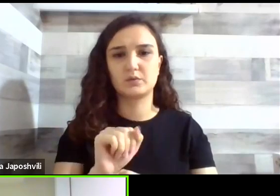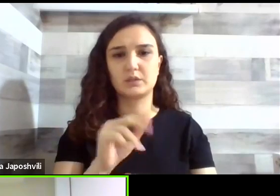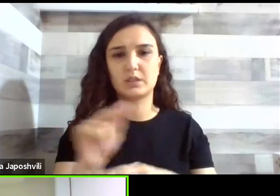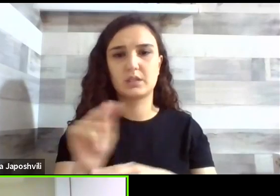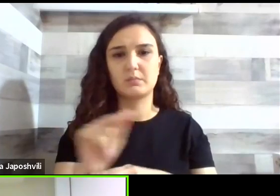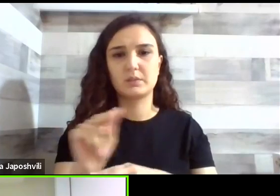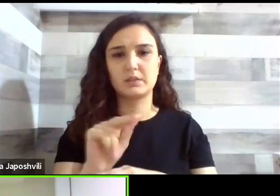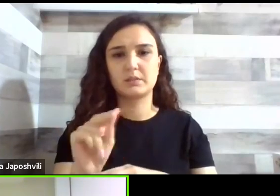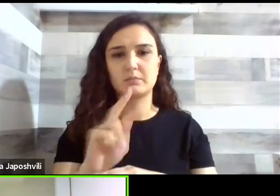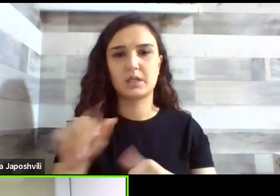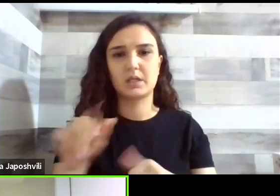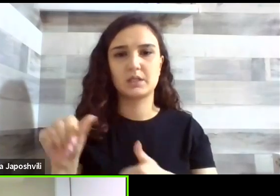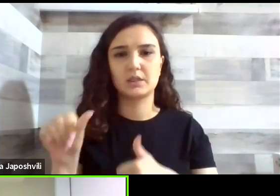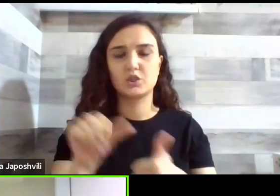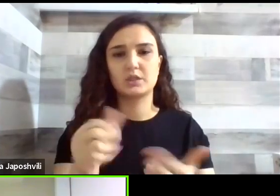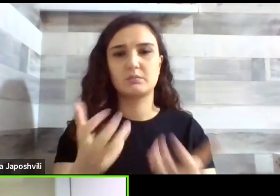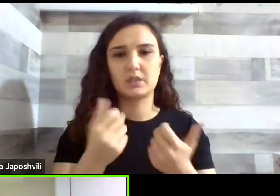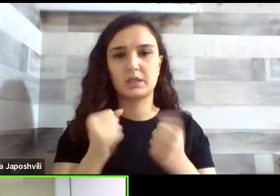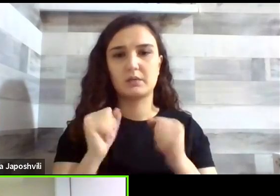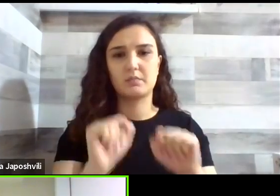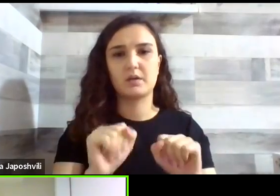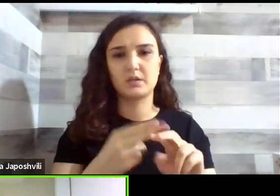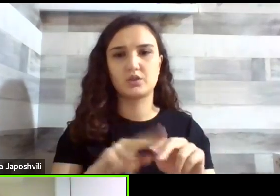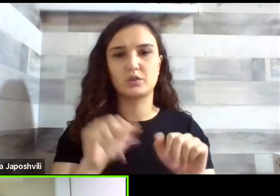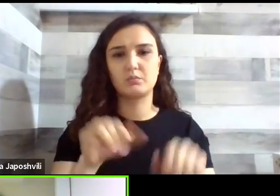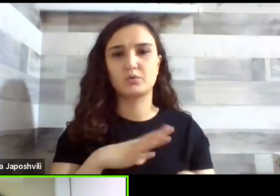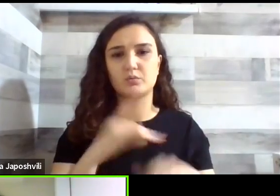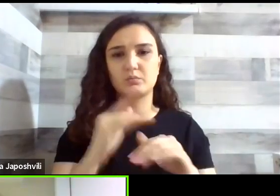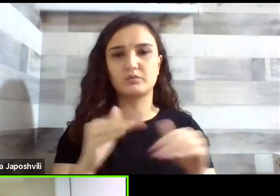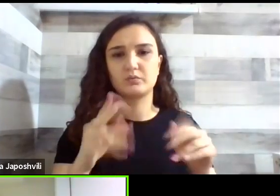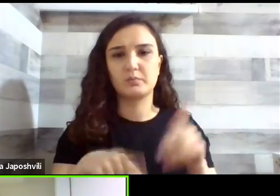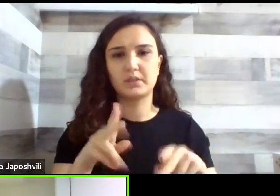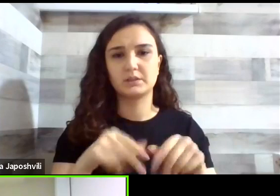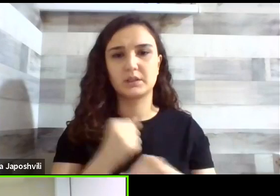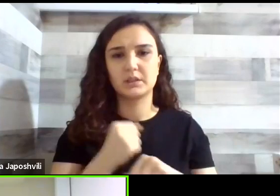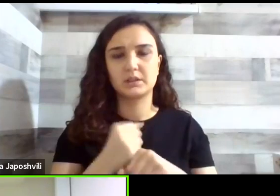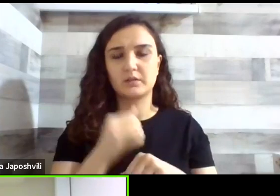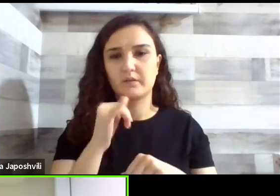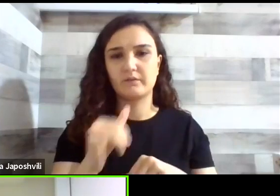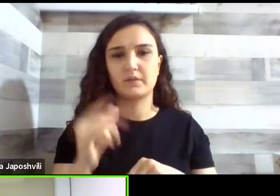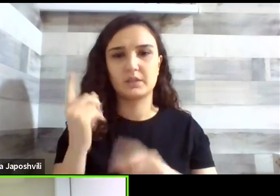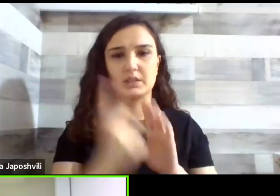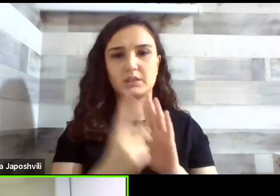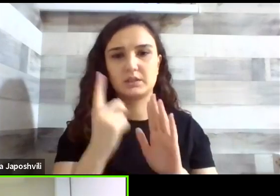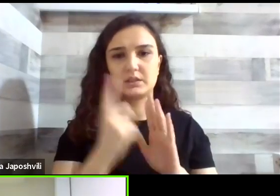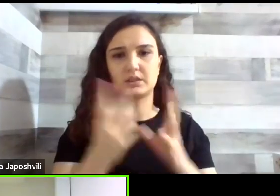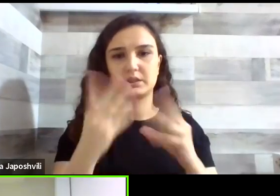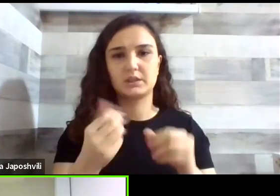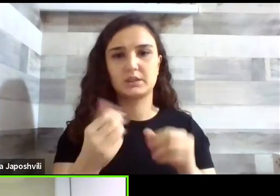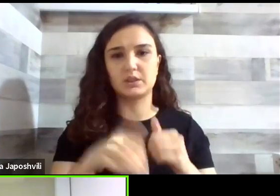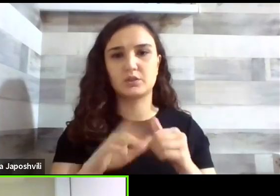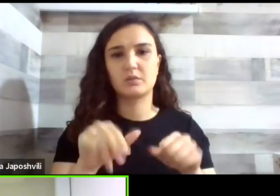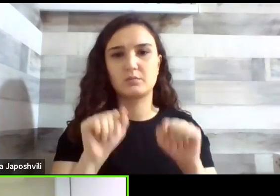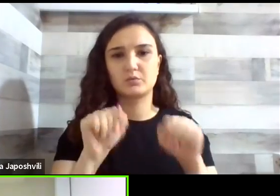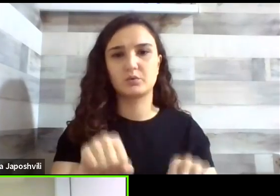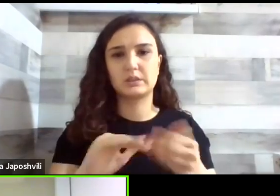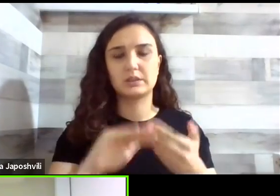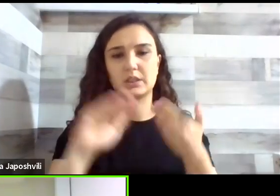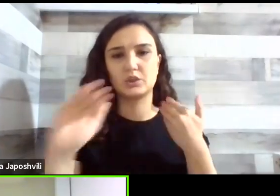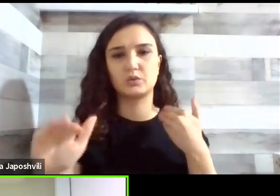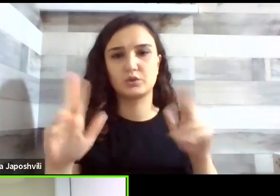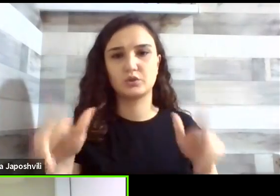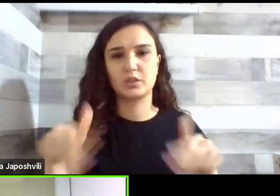და მხარდაჭერის მიღება. ეს შეიძლება იყოს, რომ ბავშვმა ოპერაცია გაიკეთა და ვეღარ მიდის მაგალითად დღის ცენტრში, თუმცა შეუძლია დისტანციურად ჩართვა